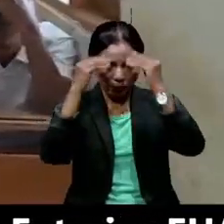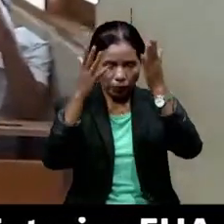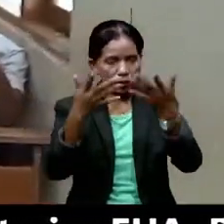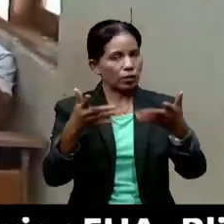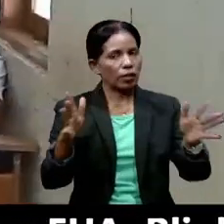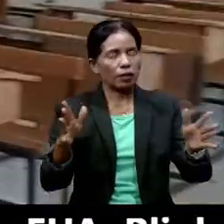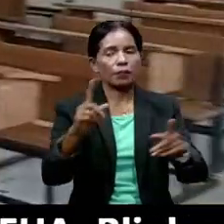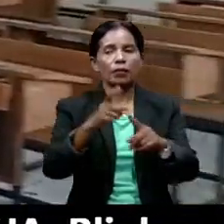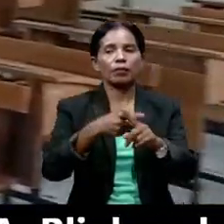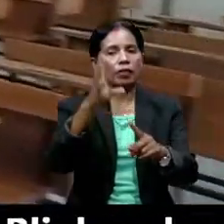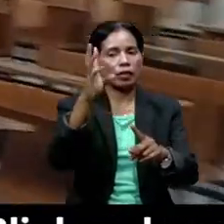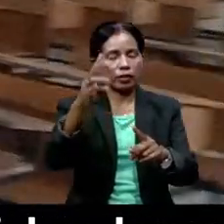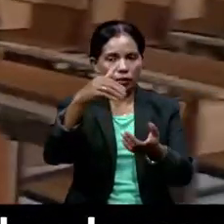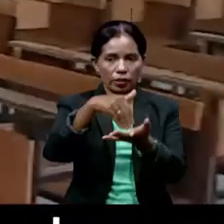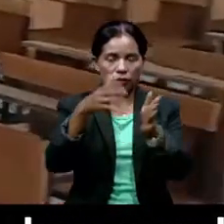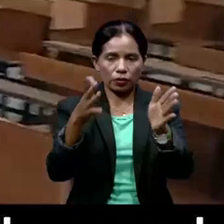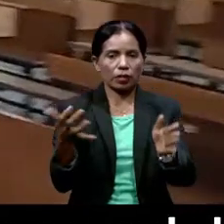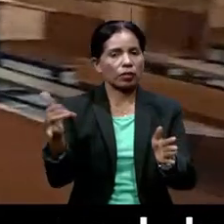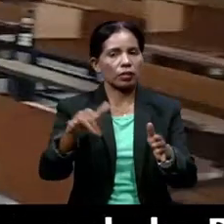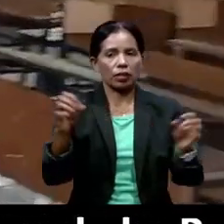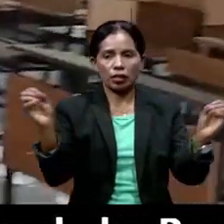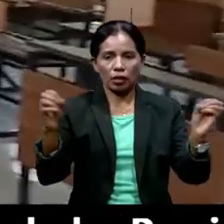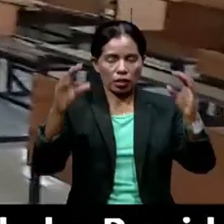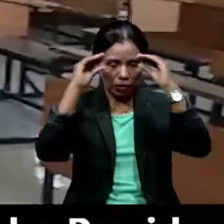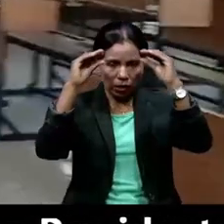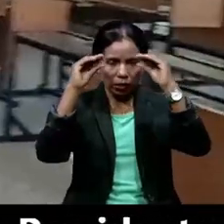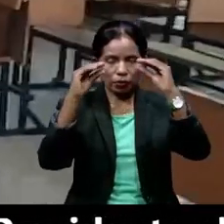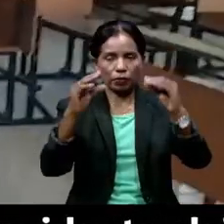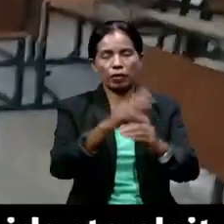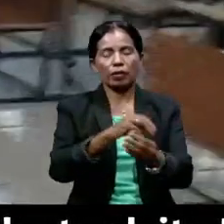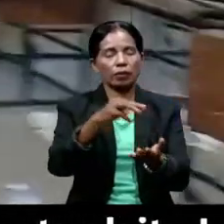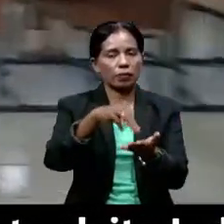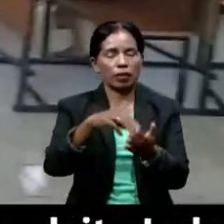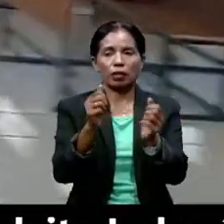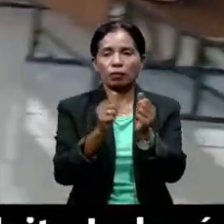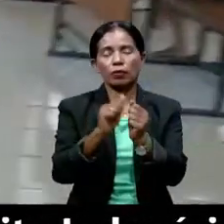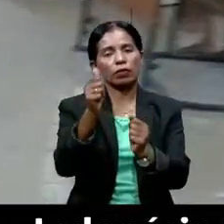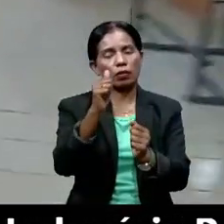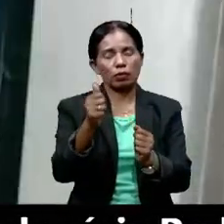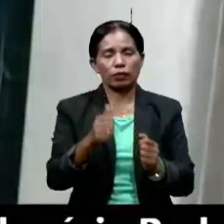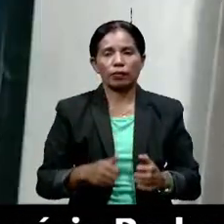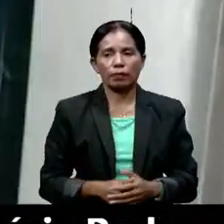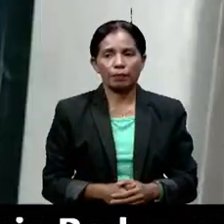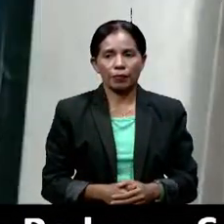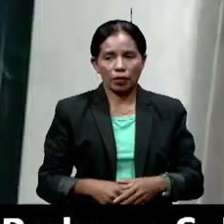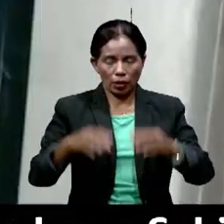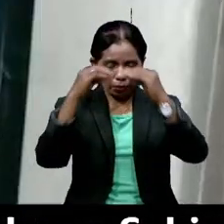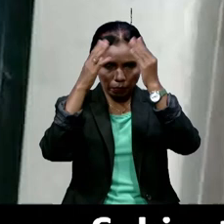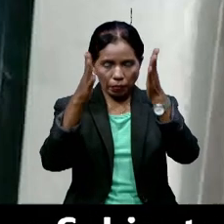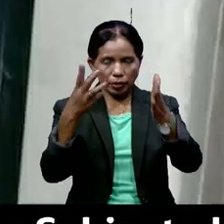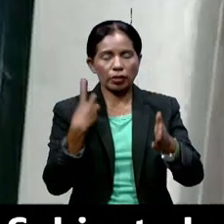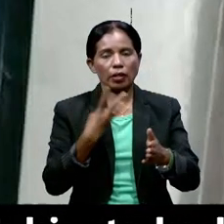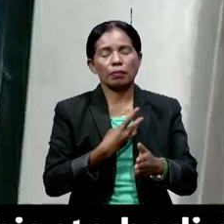durante fulang nenona estudante sira laiha ensino aprendizazen materia sanul resin profesor examine tulu dei